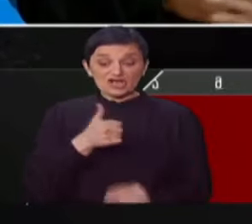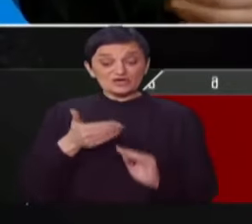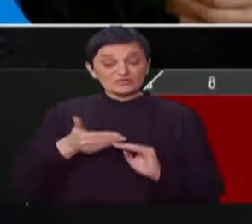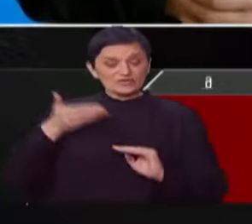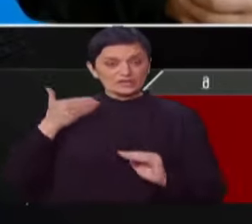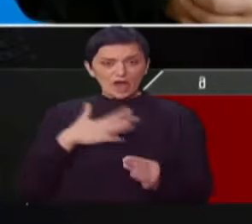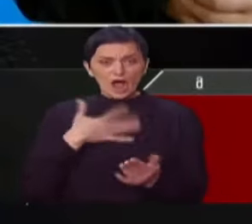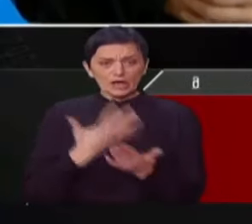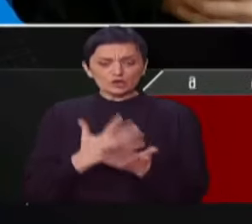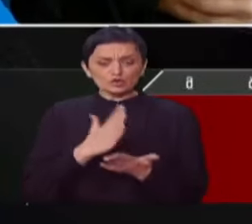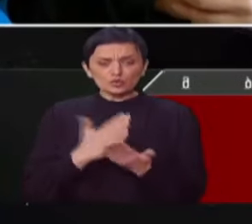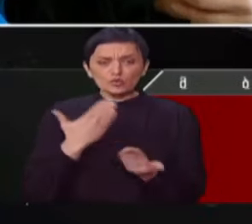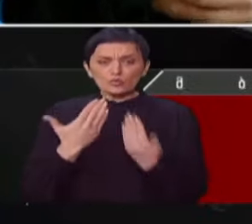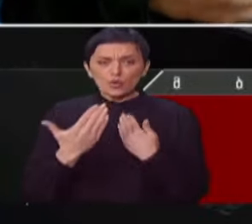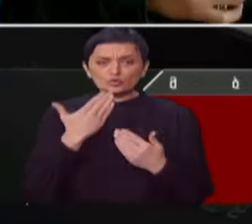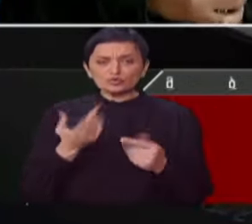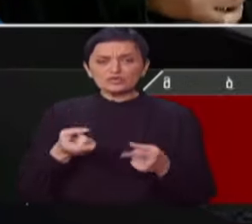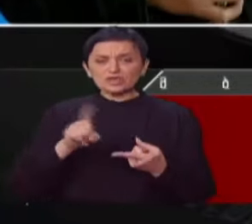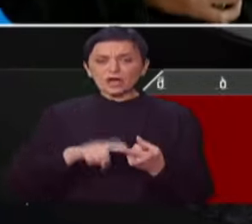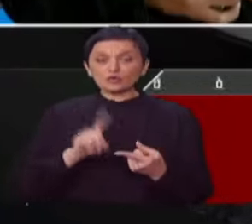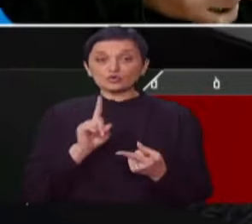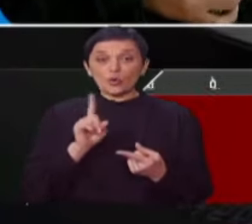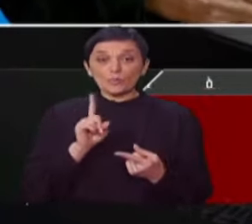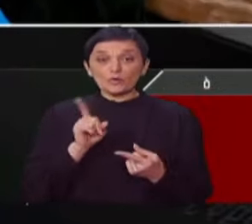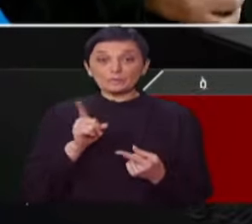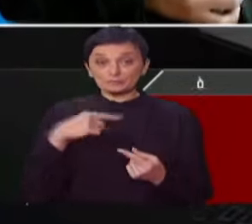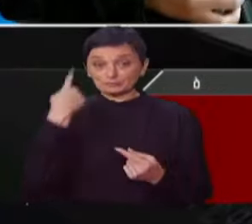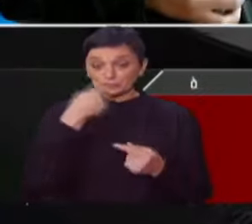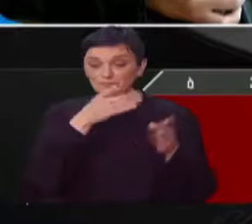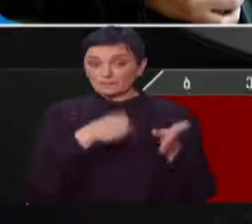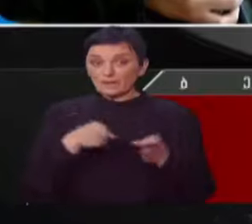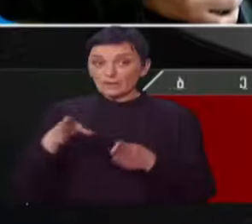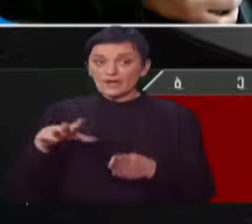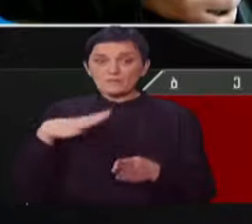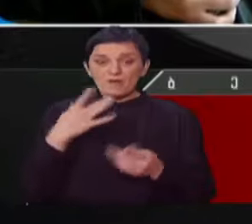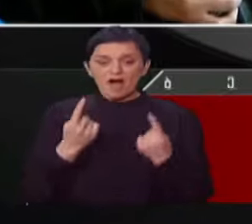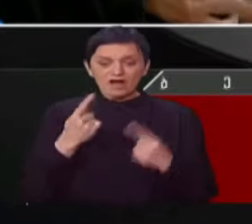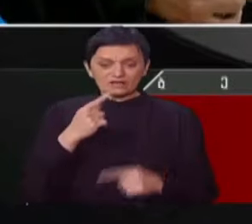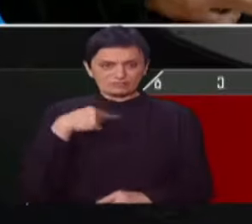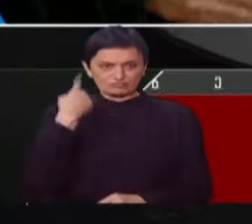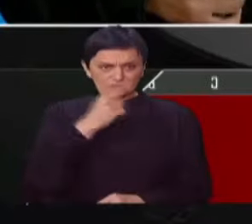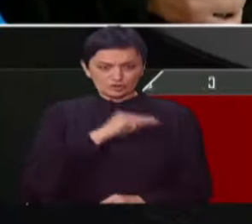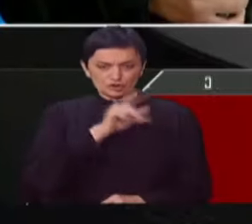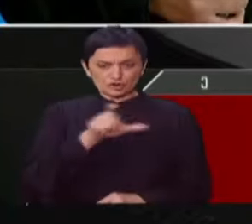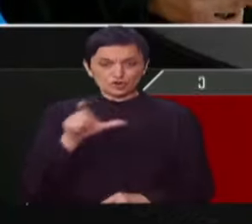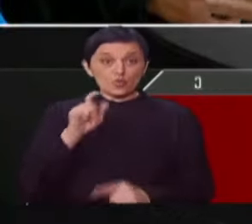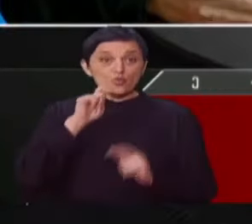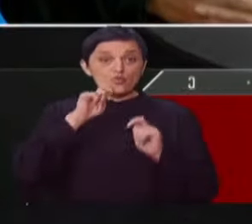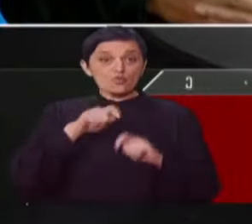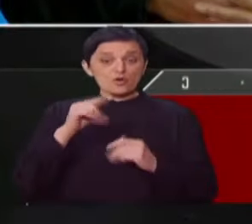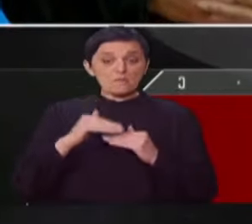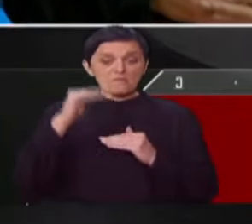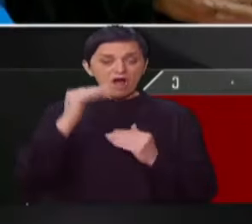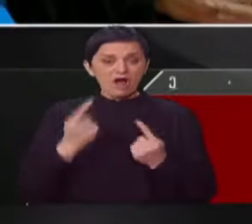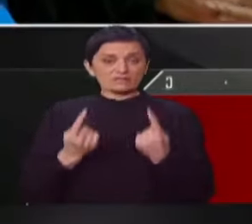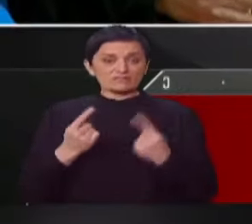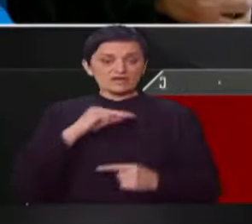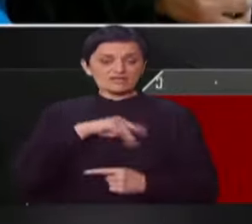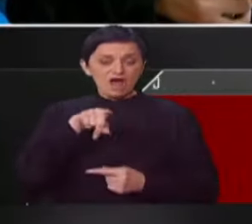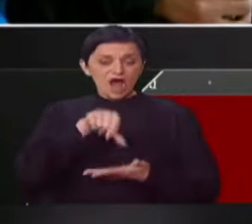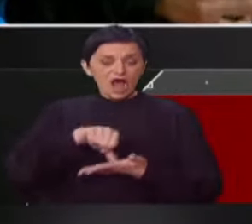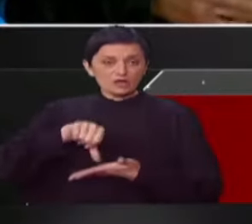შემდეგ აქტიურად არის მოწოდებები იმასთან დაკავშირებით, რომ ის პირები, ყოფილი მაღალჩინოსნები, რომლებიც ახლა უკრაინაში მაღალ თანამდებობებზე არიან,